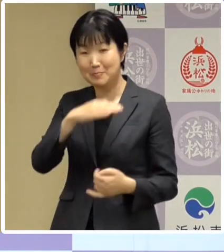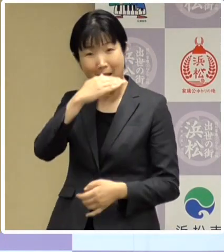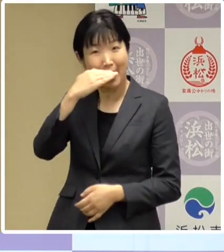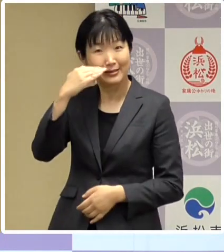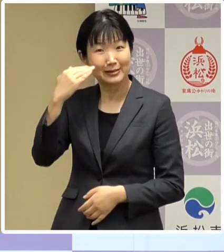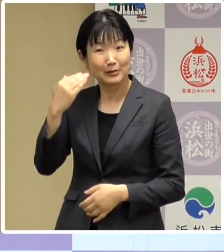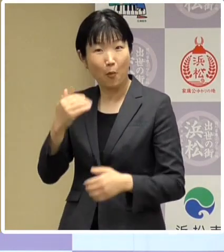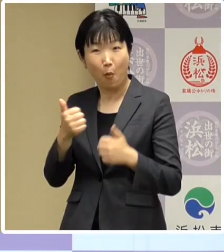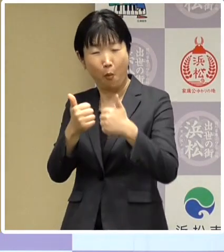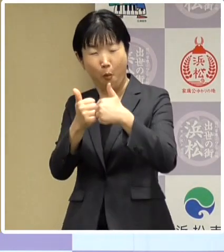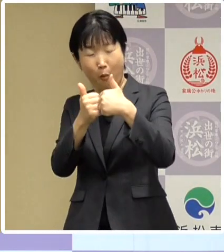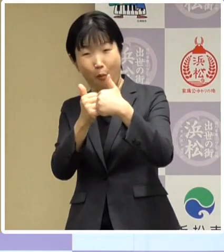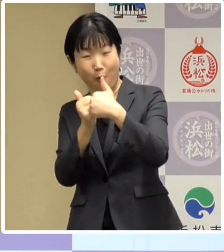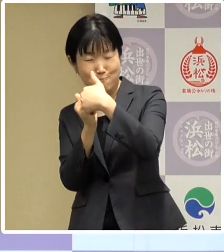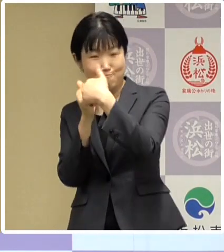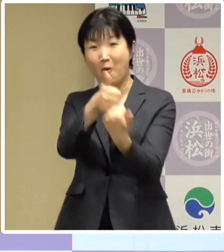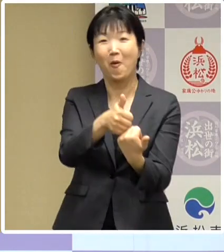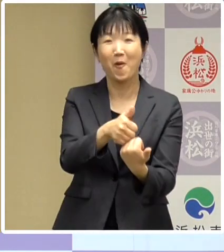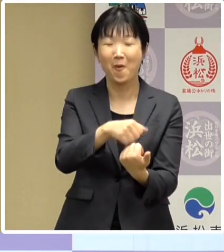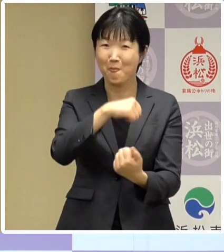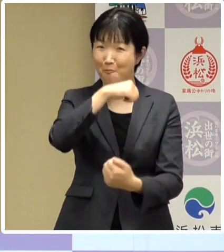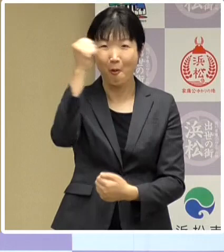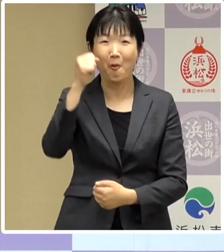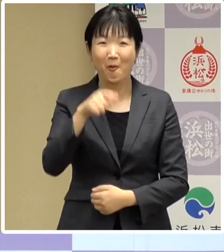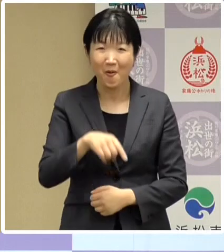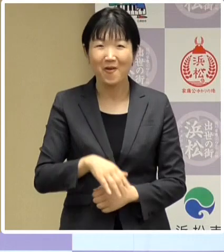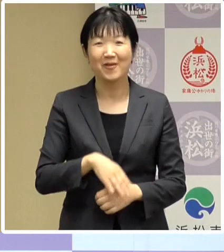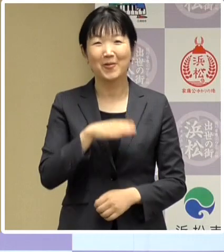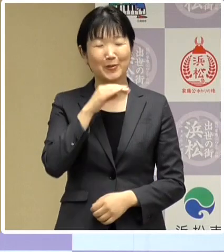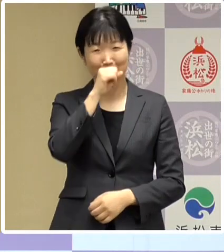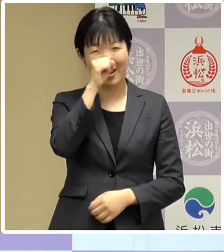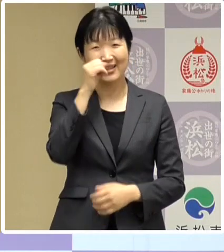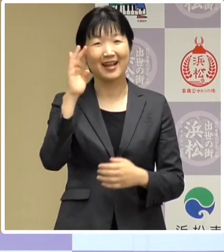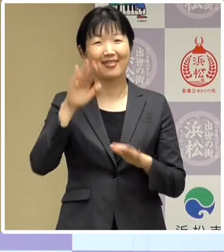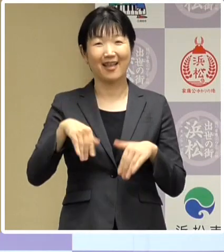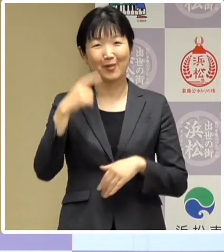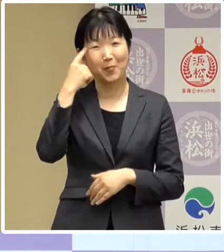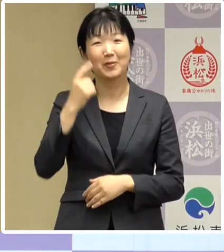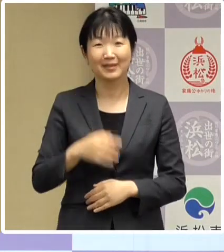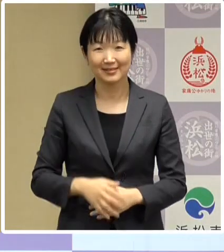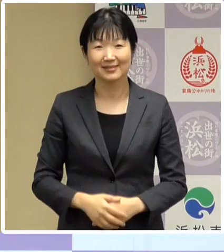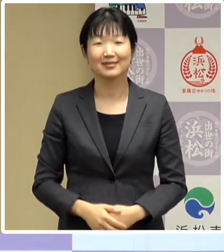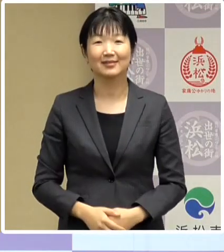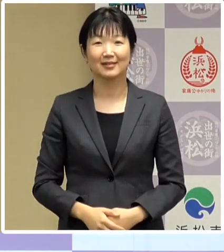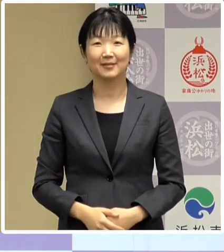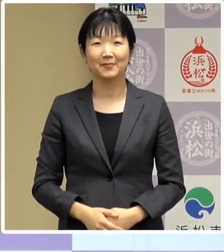体の総合に大きく、まあ、貢献してくれたんではないかなというふうに思います。